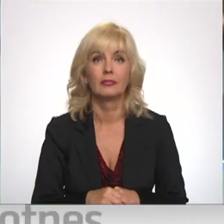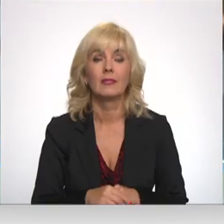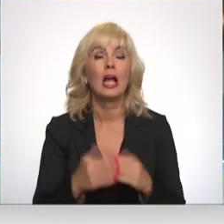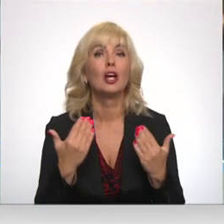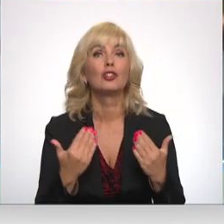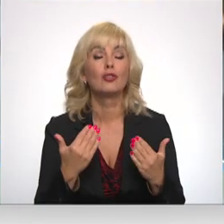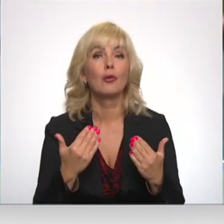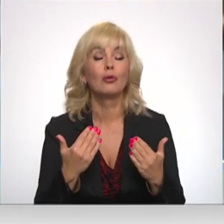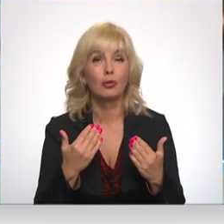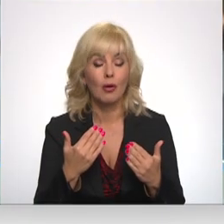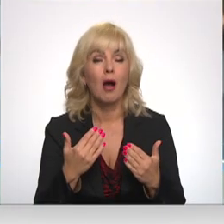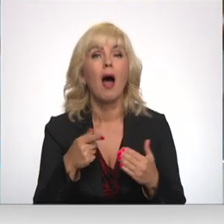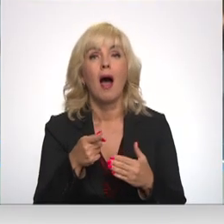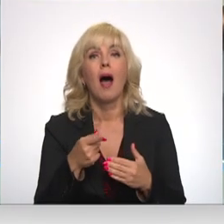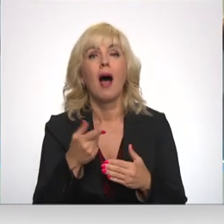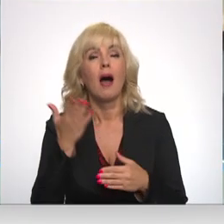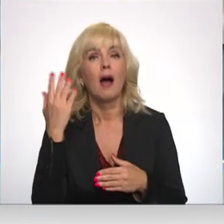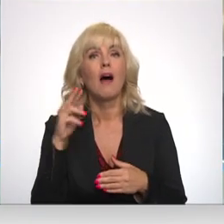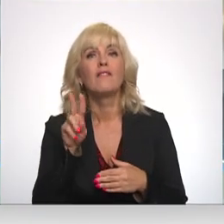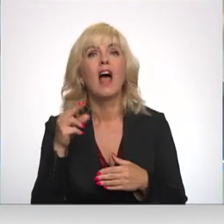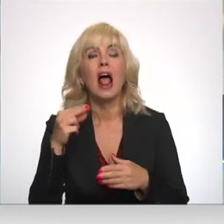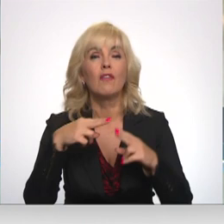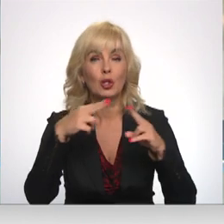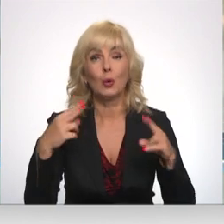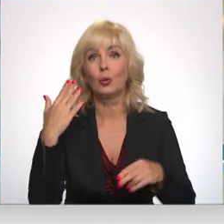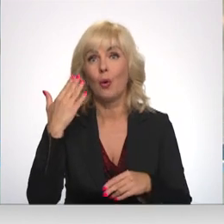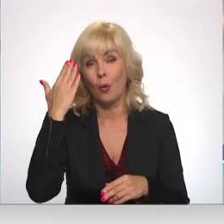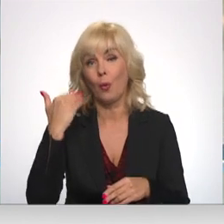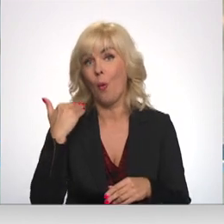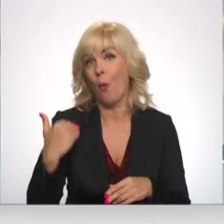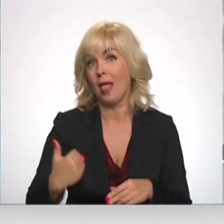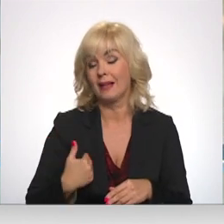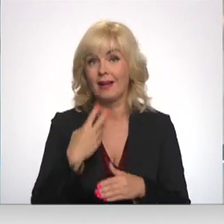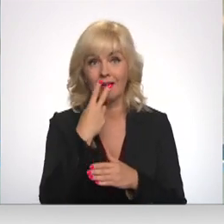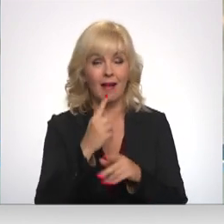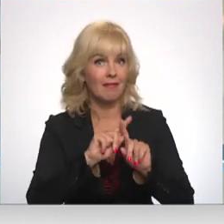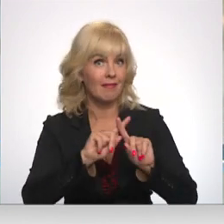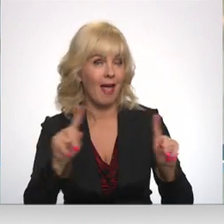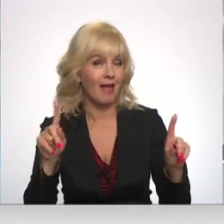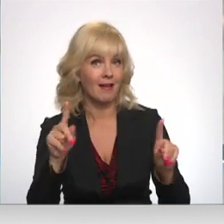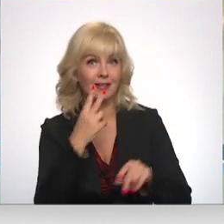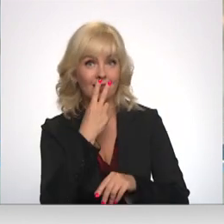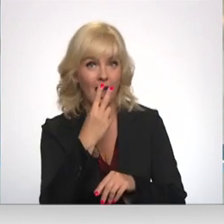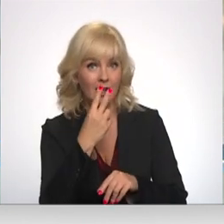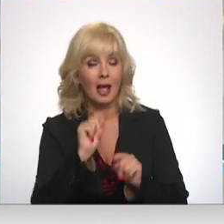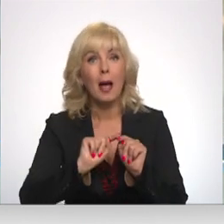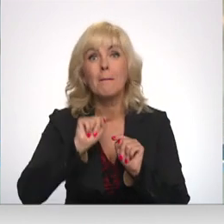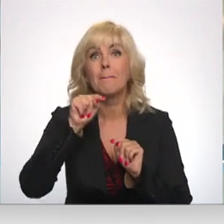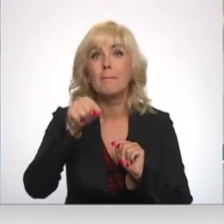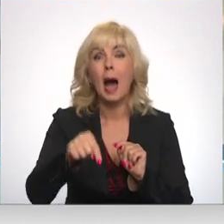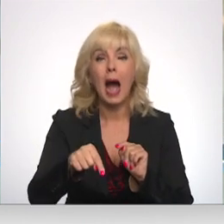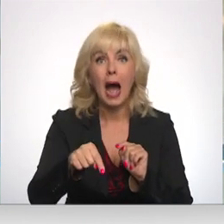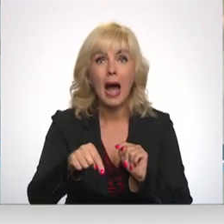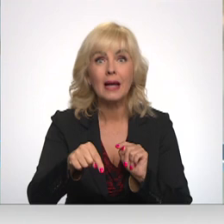Šodien neilgu laiku uz senā Velvju tilta Kuldīgā varēja redzēt neierastu skatu. Tam pāri tika